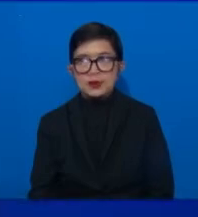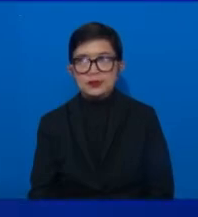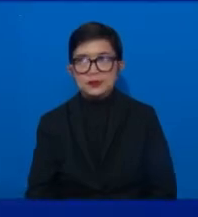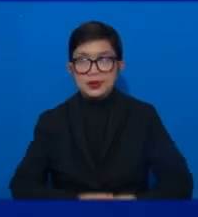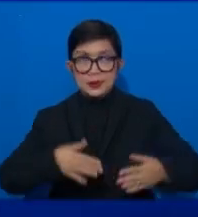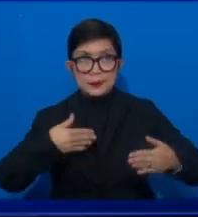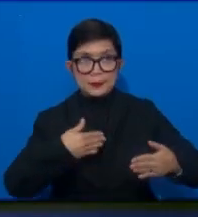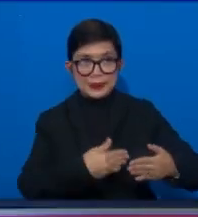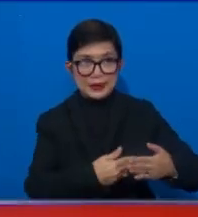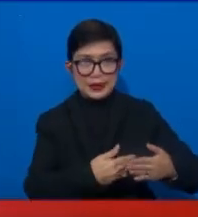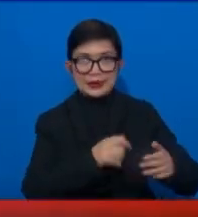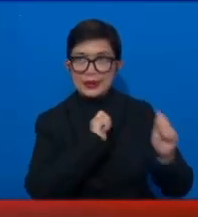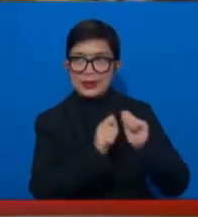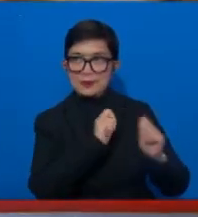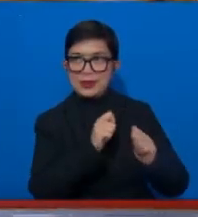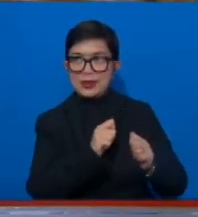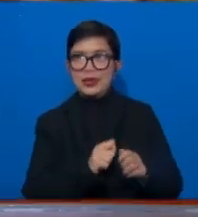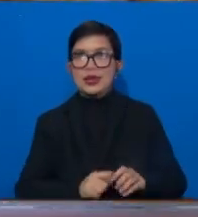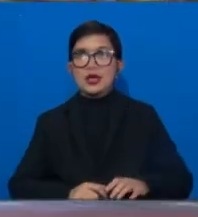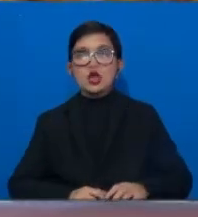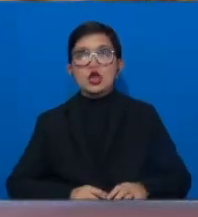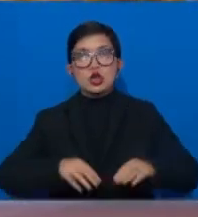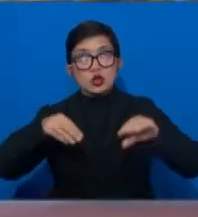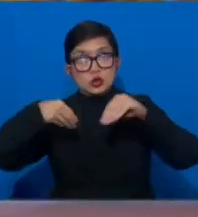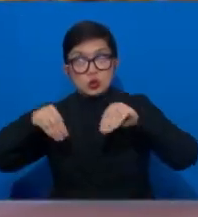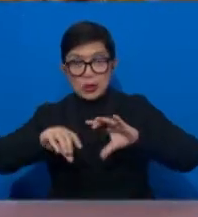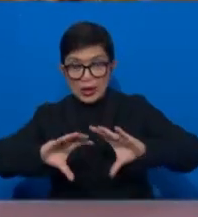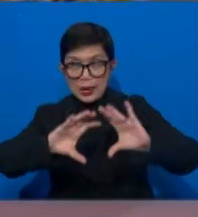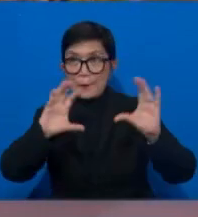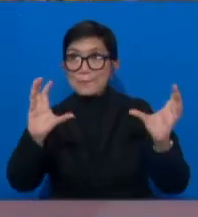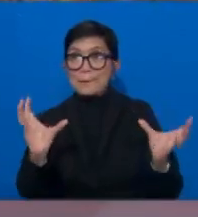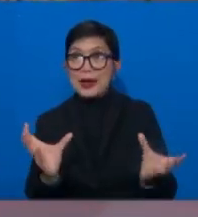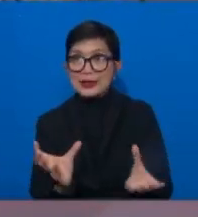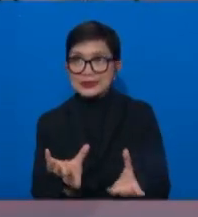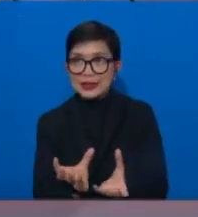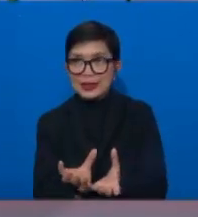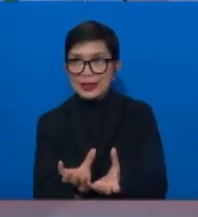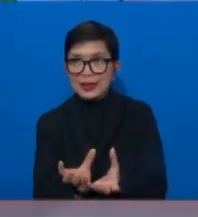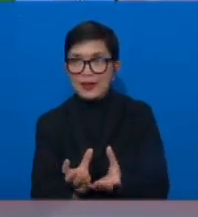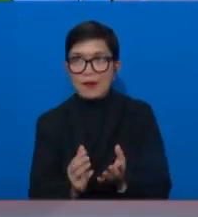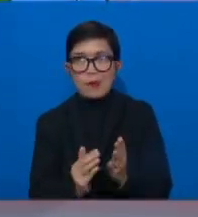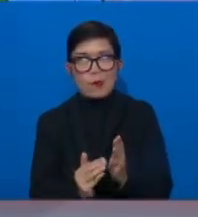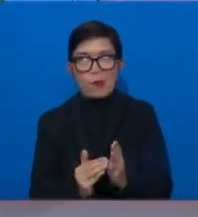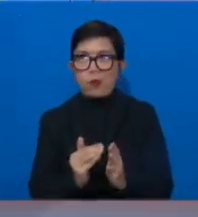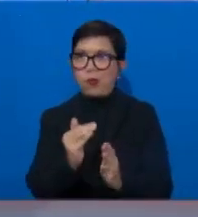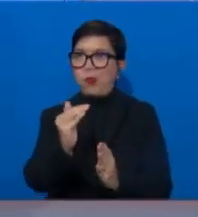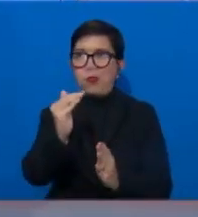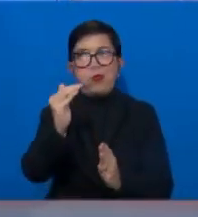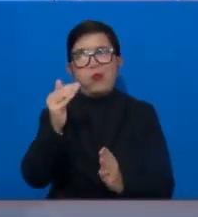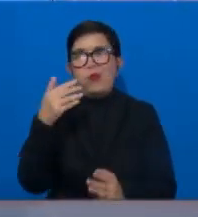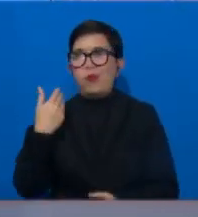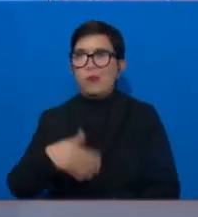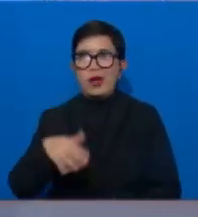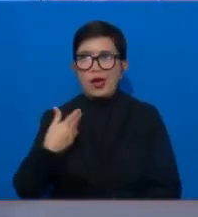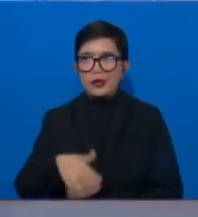Mendekati hari raya, penjualan parsel semakin meningkat. Di Kabupaten Banyumas, Jawa Tengah, pengusaha parsel mengaku kewalahan melayani ribuan pesanan.